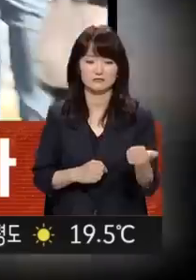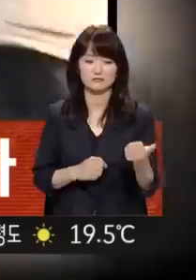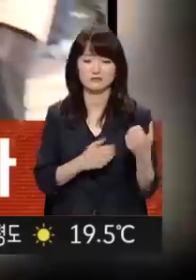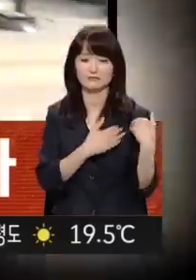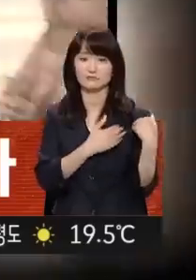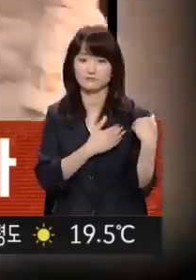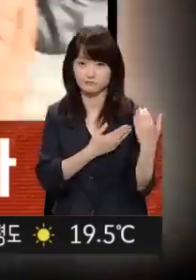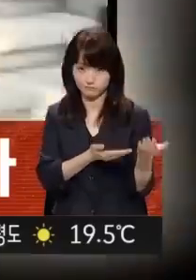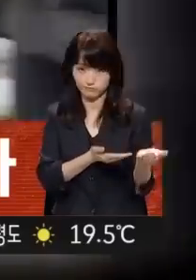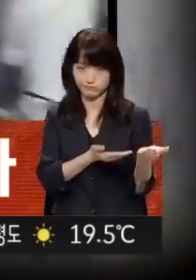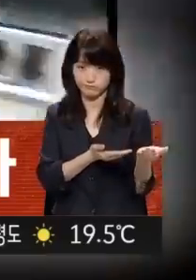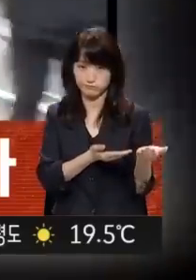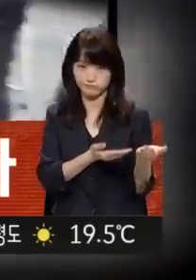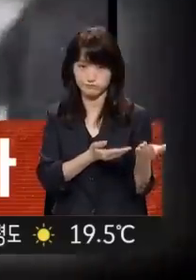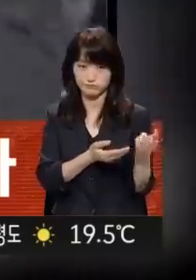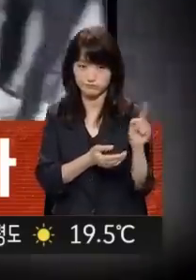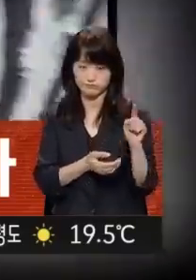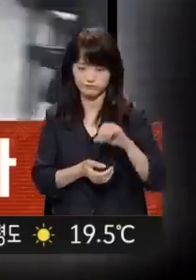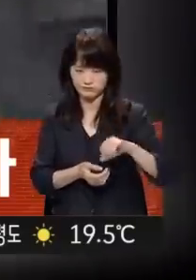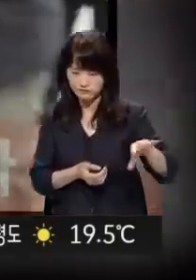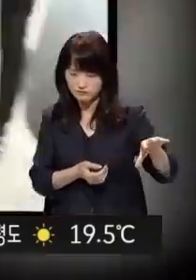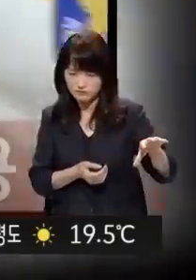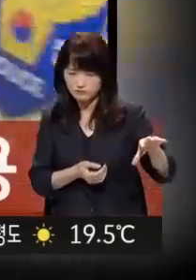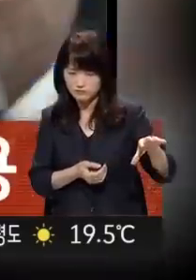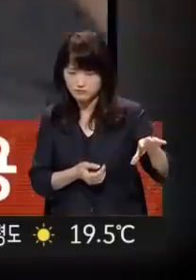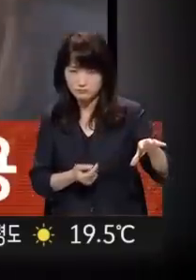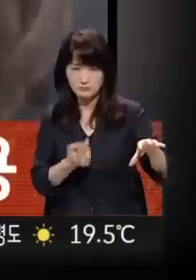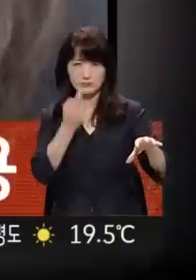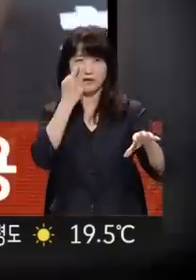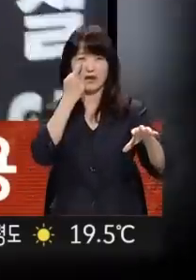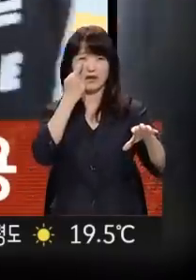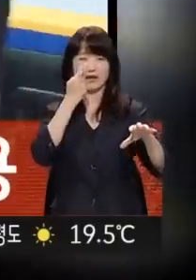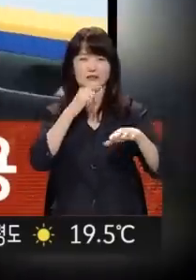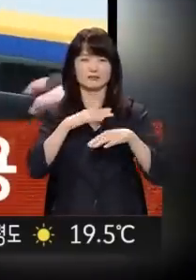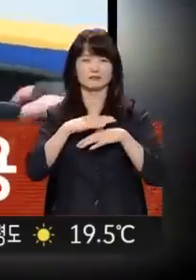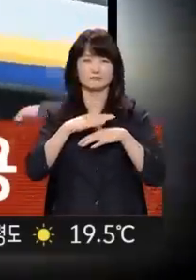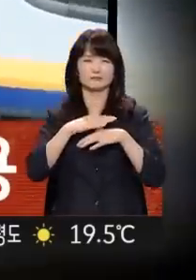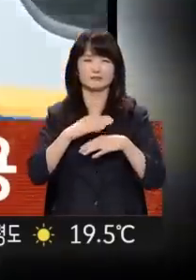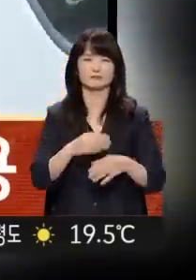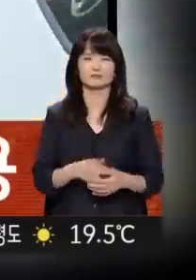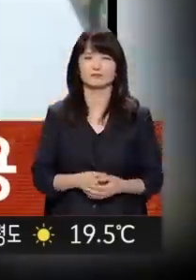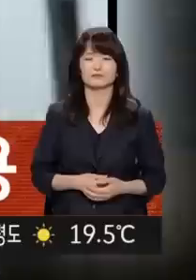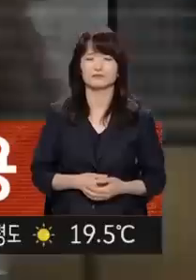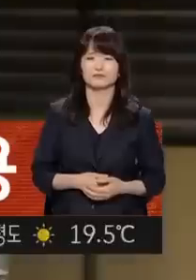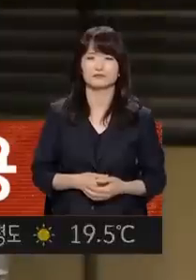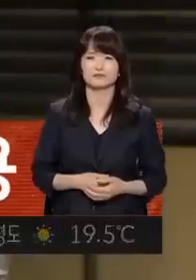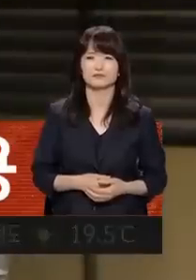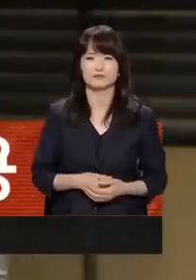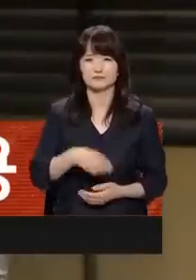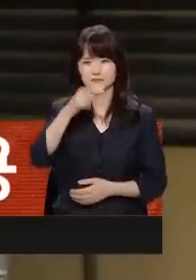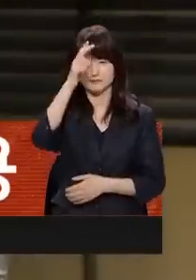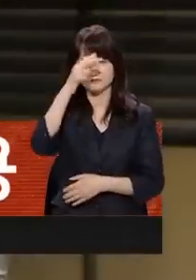이렇게 시신을 어디 유기하는 것도 범행이 발각될게 두려웠던 것 같습니다 결국 경찰조사에서 딸을